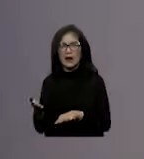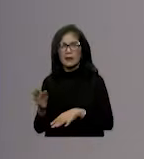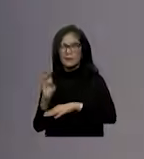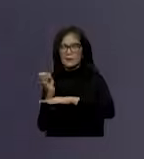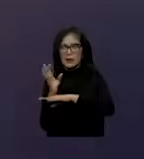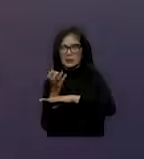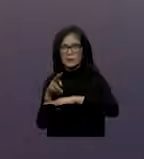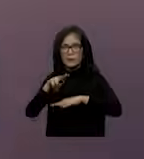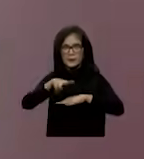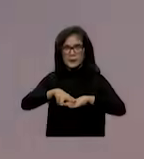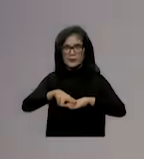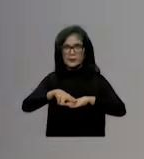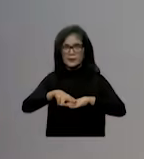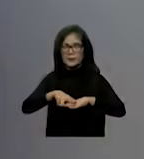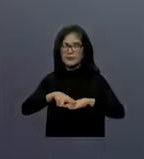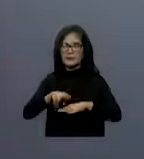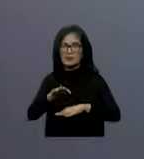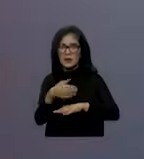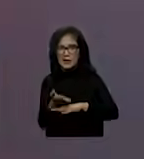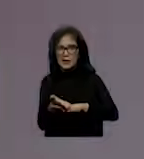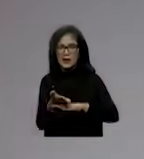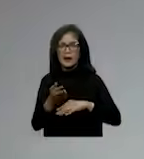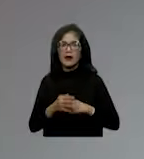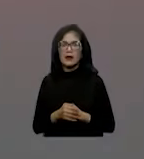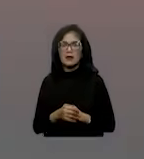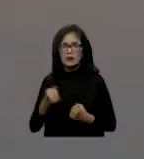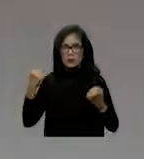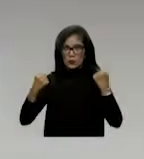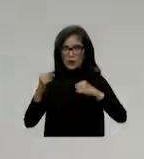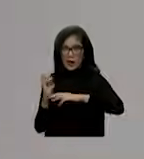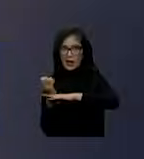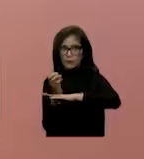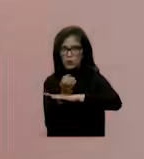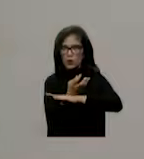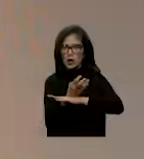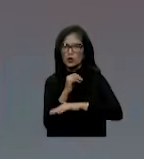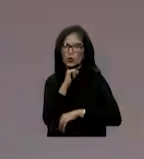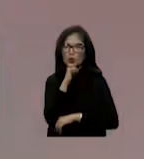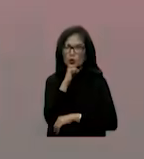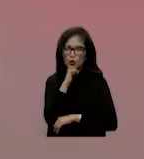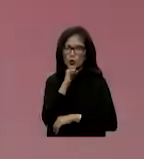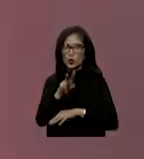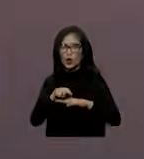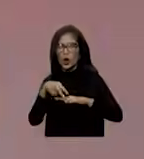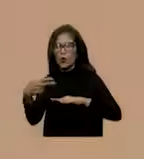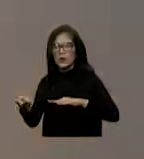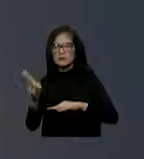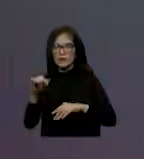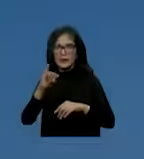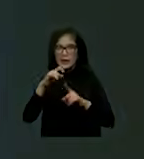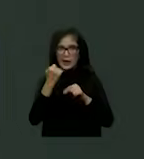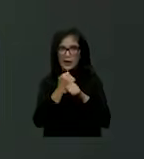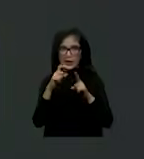ambulans. Padahal ambulans berada dan menunggu hampir 1 jam di depan ruang IGD RSUD Syekh